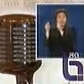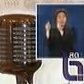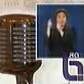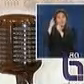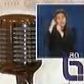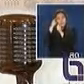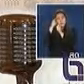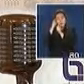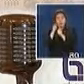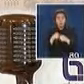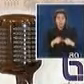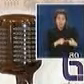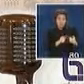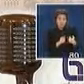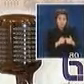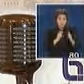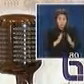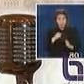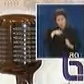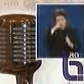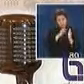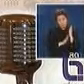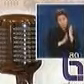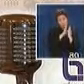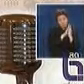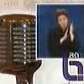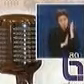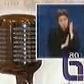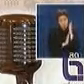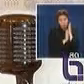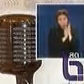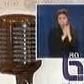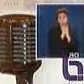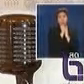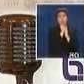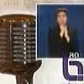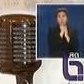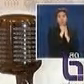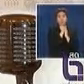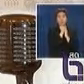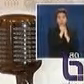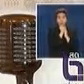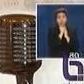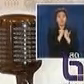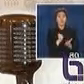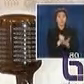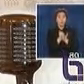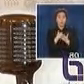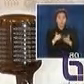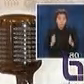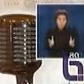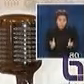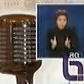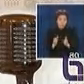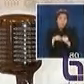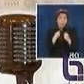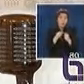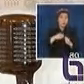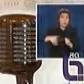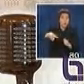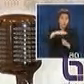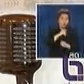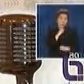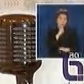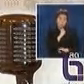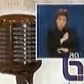ทรงเป็นศูนย์รวมจิตใจของคนไทยทุกคนจะเป็นแรงผลักดันให้พวกเราทุกคนนั้นอด